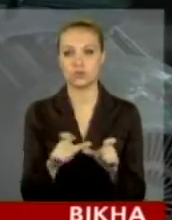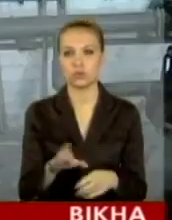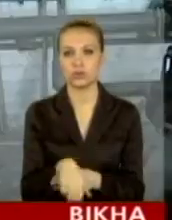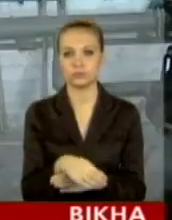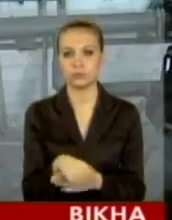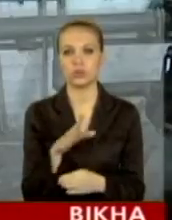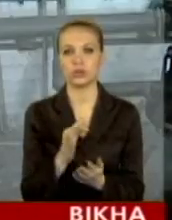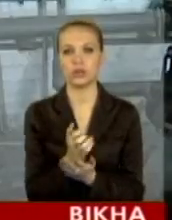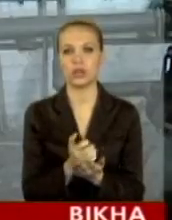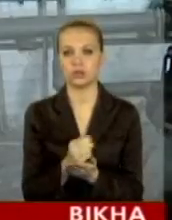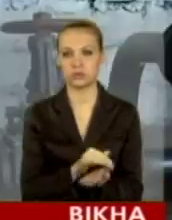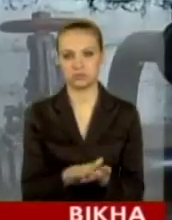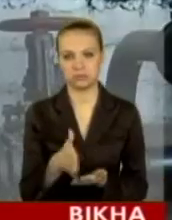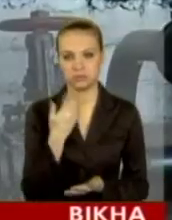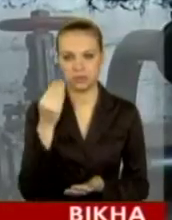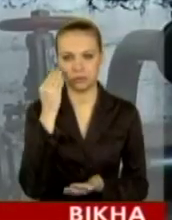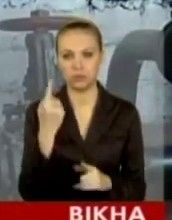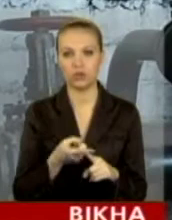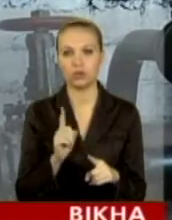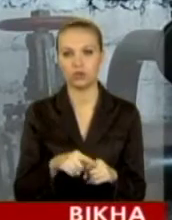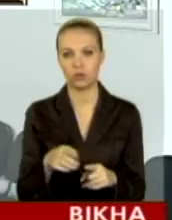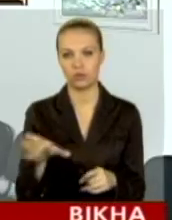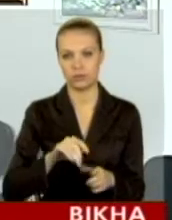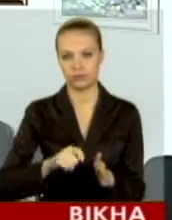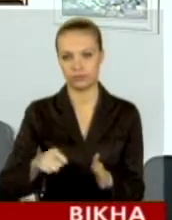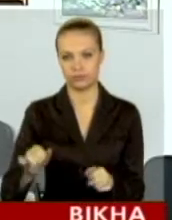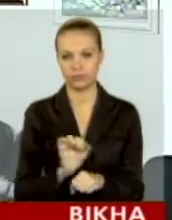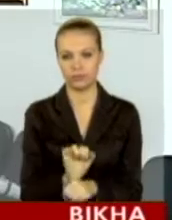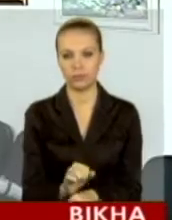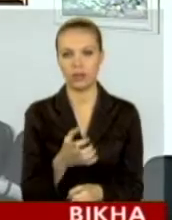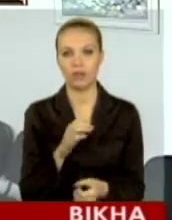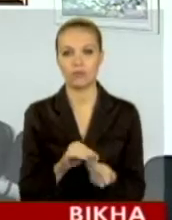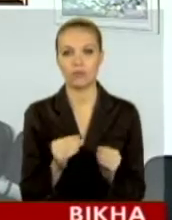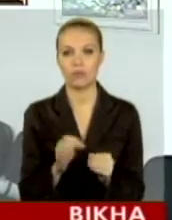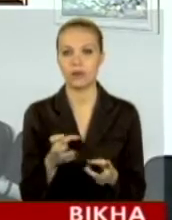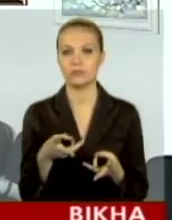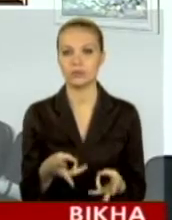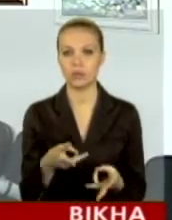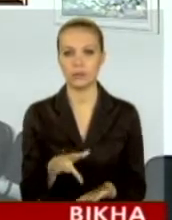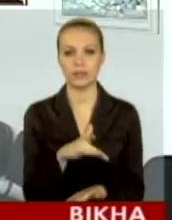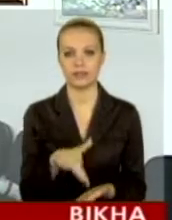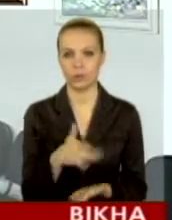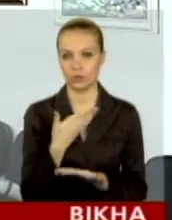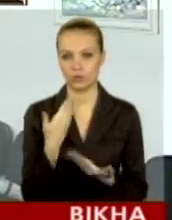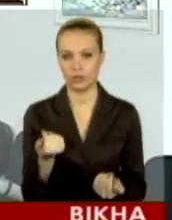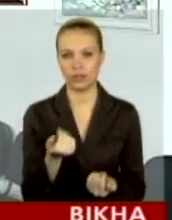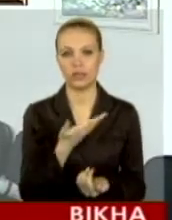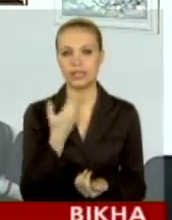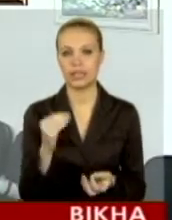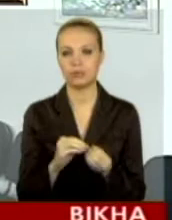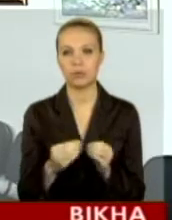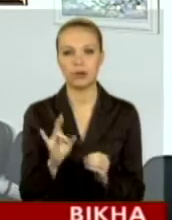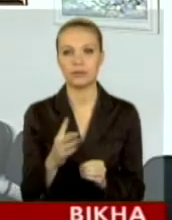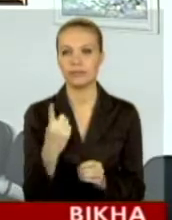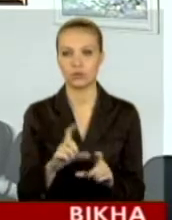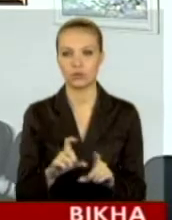порожні, ресурси витрачати нічого. Тож вентилі закрутили. Проблем з отопленням в місті немає. Нет проблем ни в